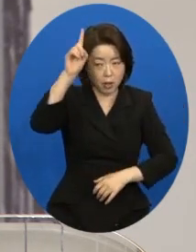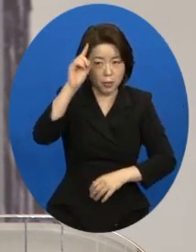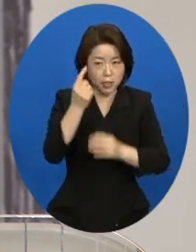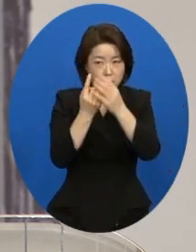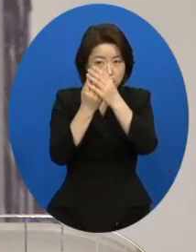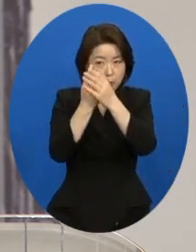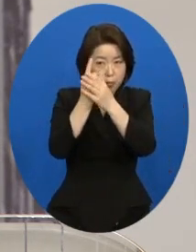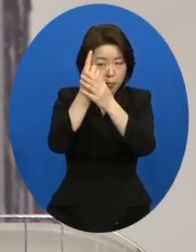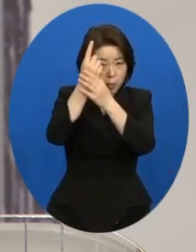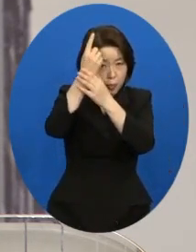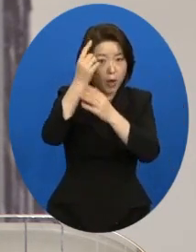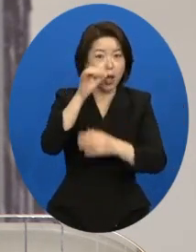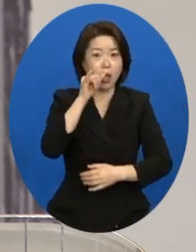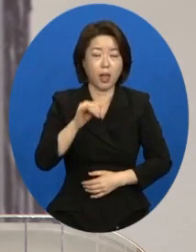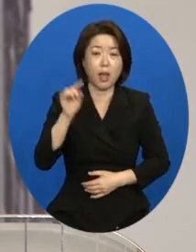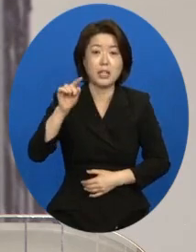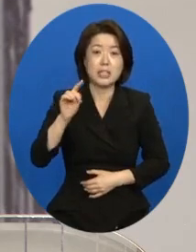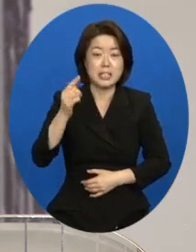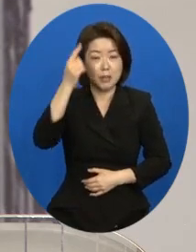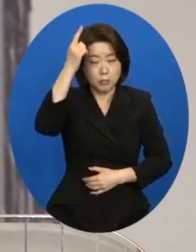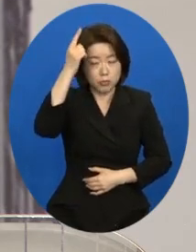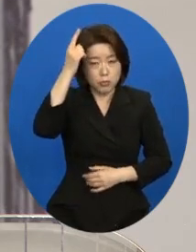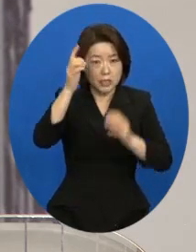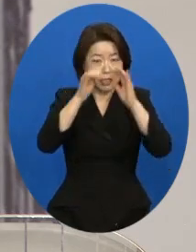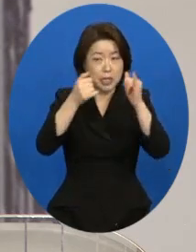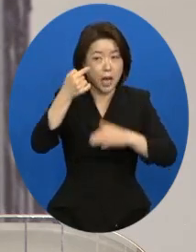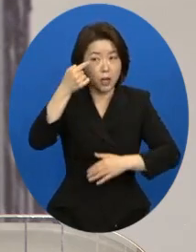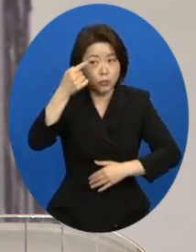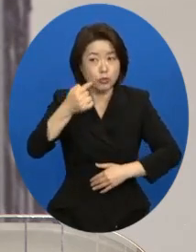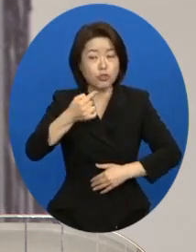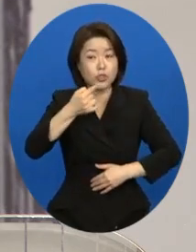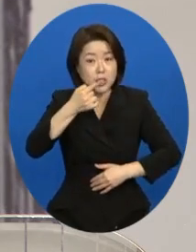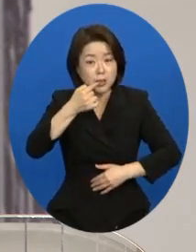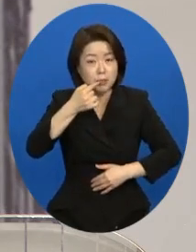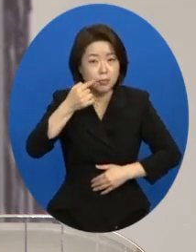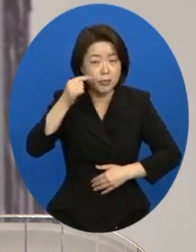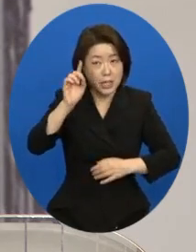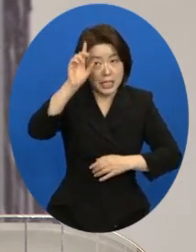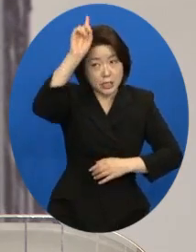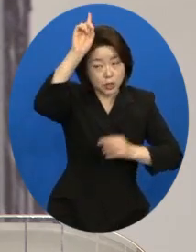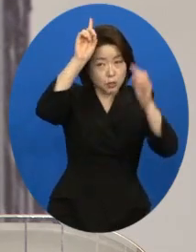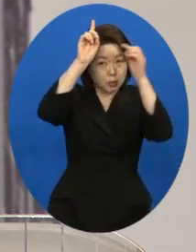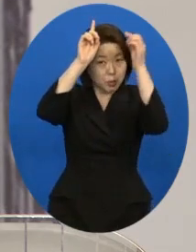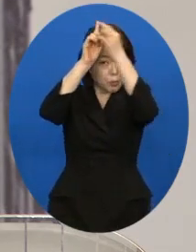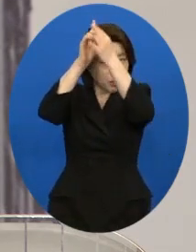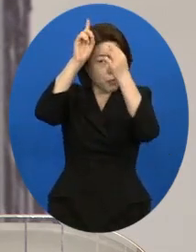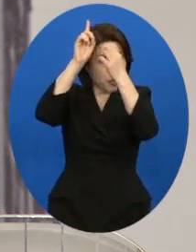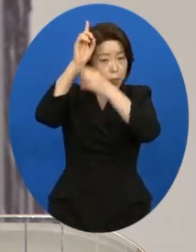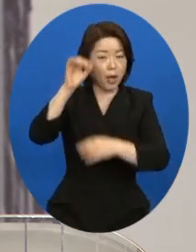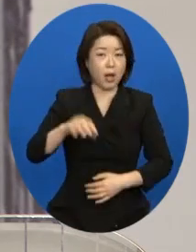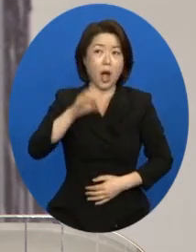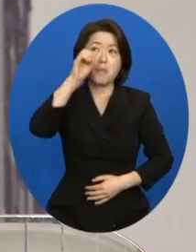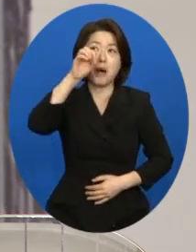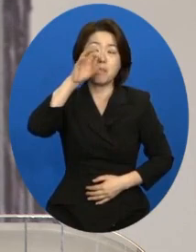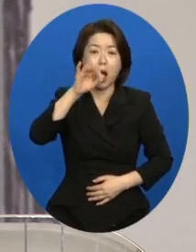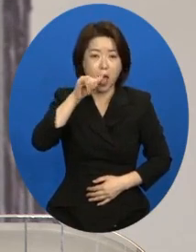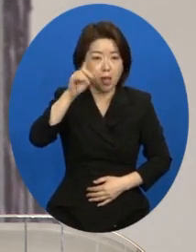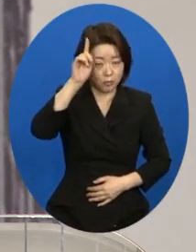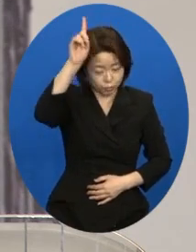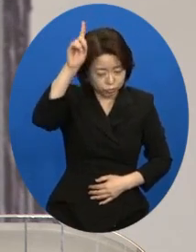튀어나오는데 이 뿔에는 사람의 눈과 입이 그것들이 붙어 있는 거예요. 그래서 말까지 하는 겁니다.